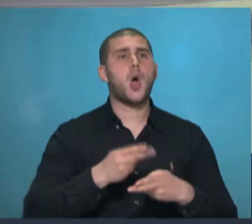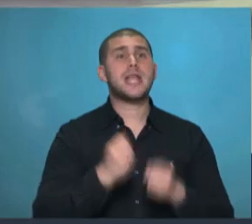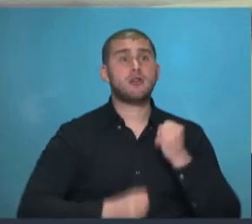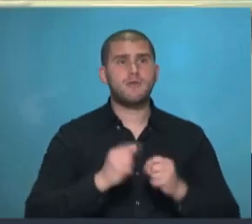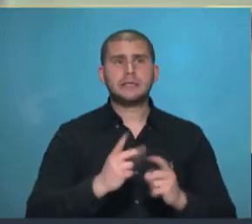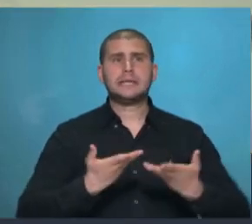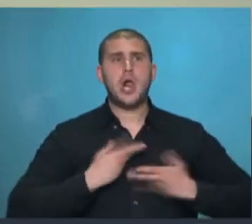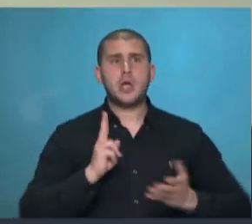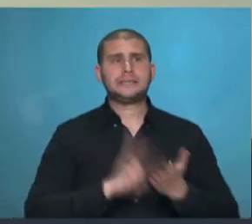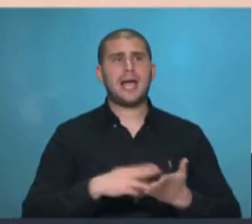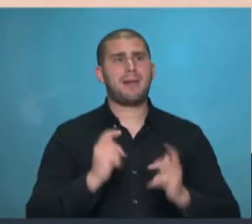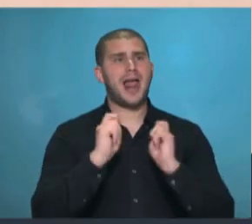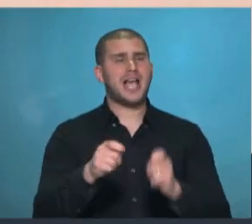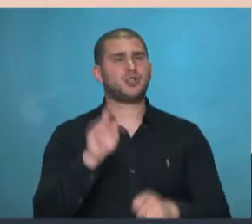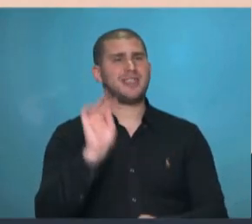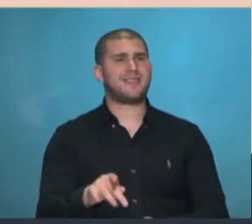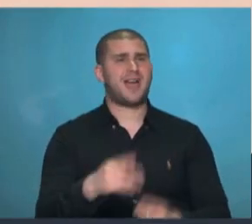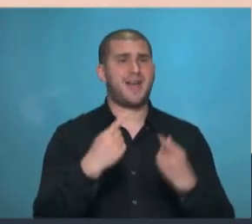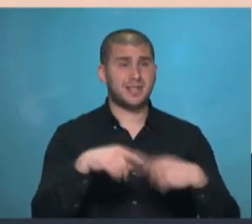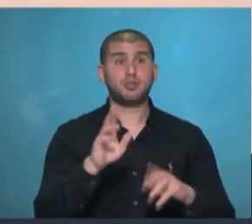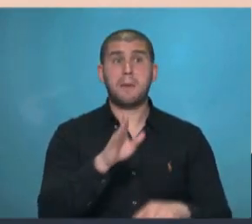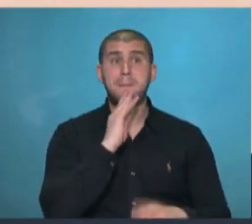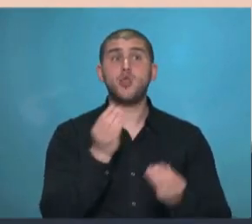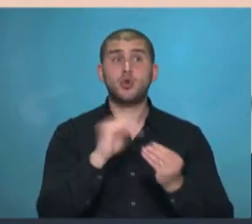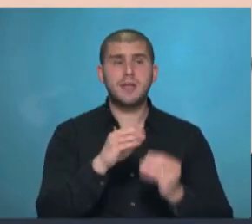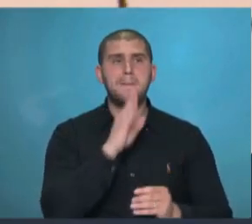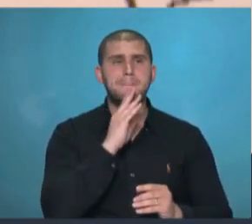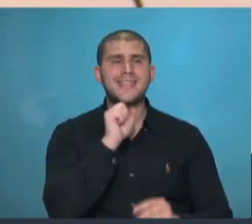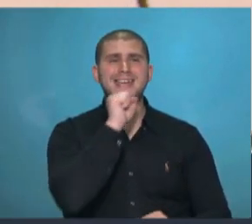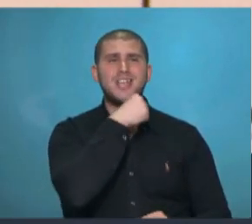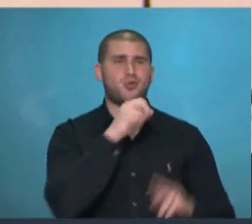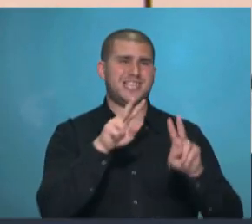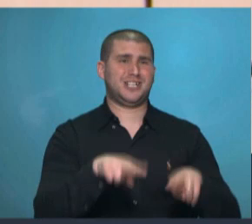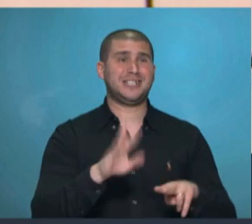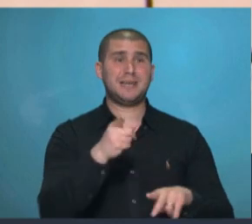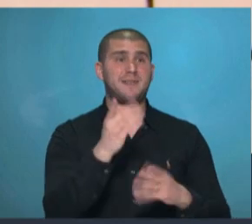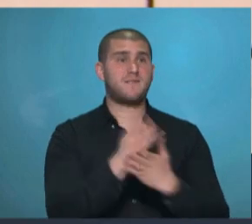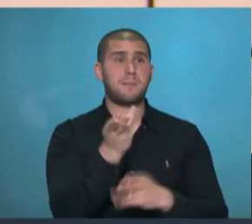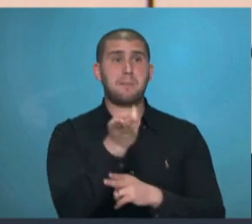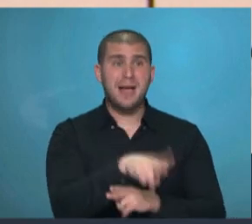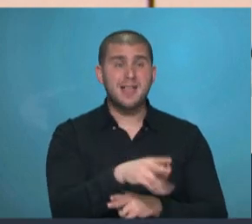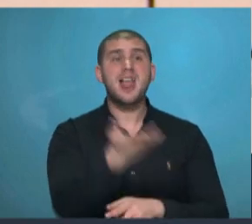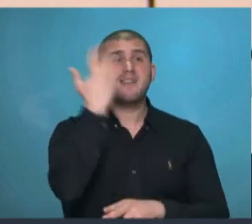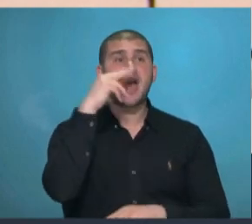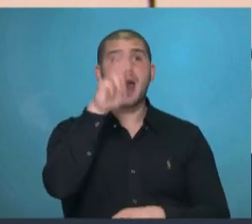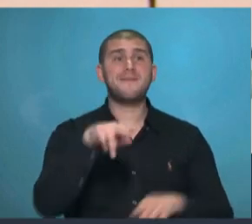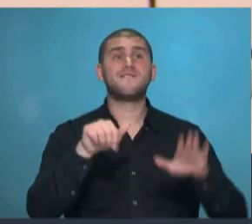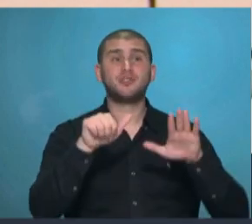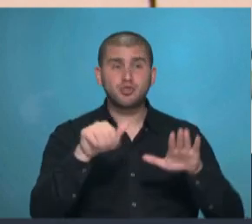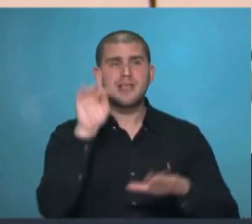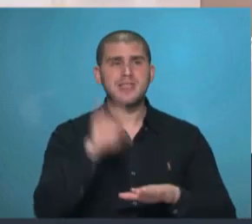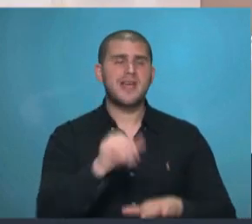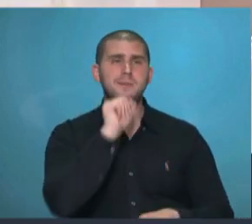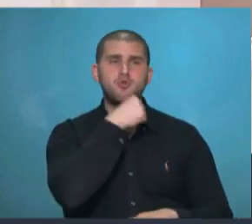זכאים להגיש תביעה לוועדה. יש עוד בעיה, וזו בעיית ההתיישנות. אם הם הלכו לעולמם לפני 2006, תביעתם